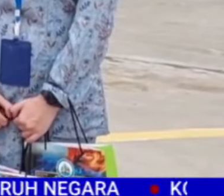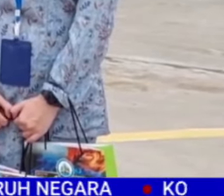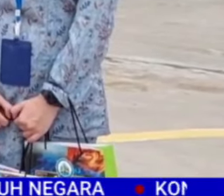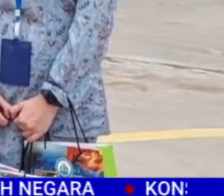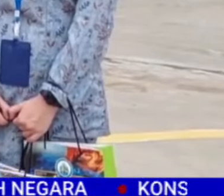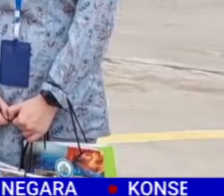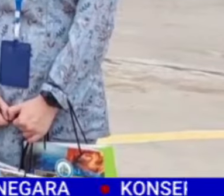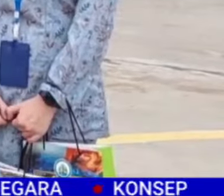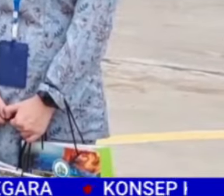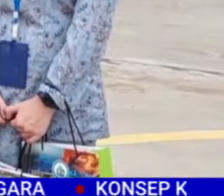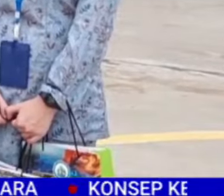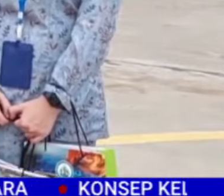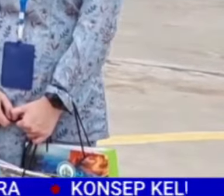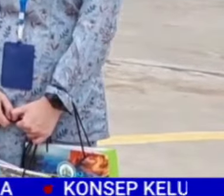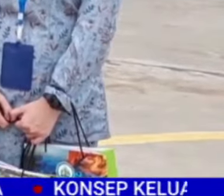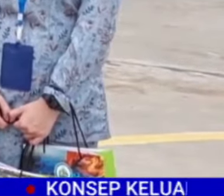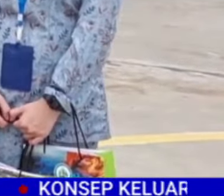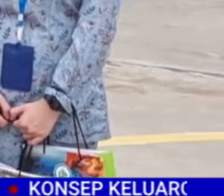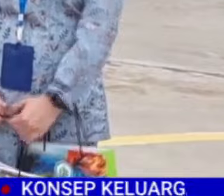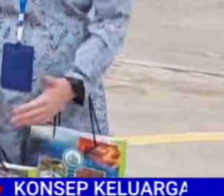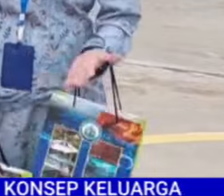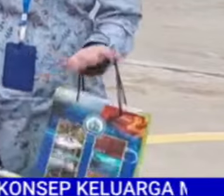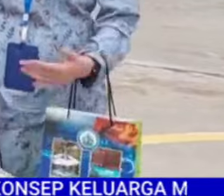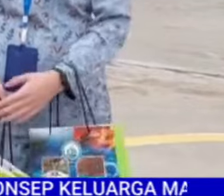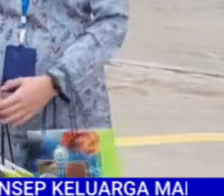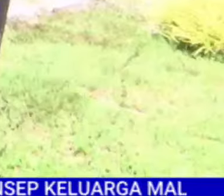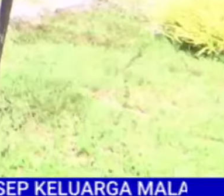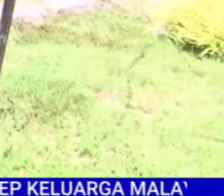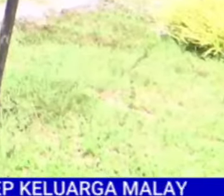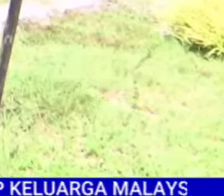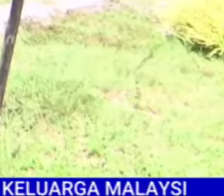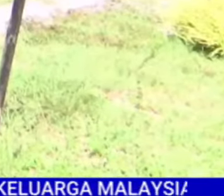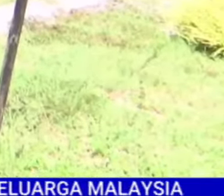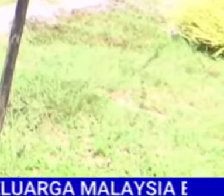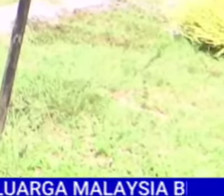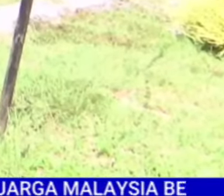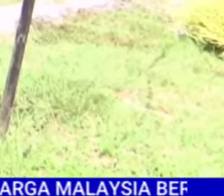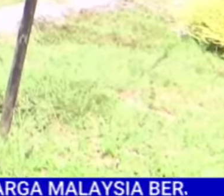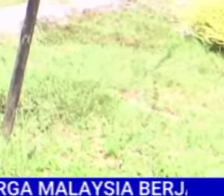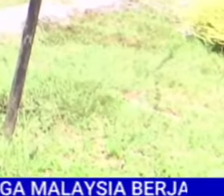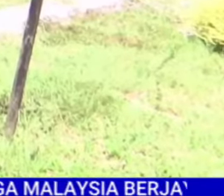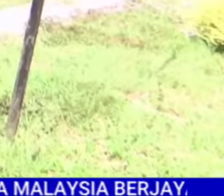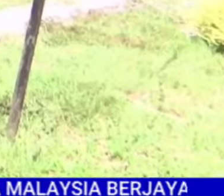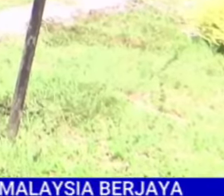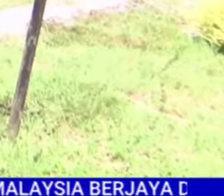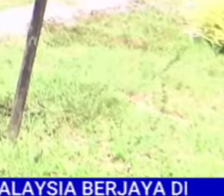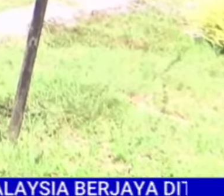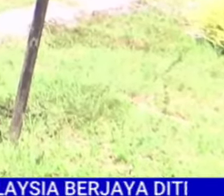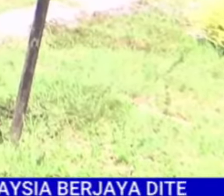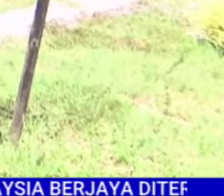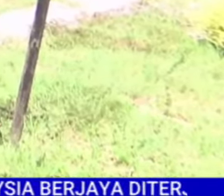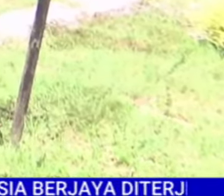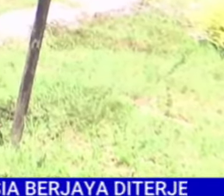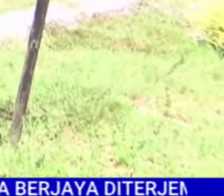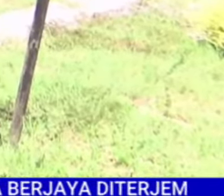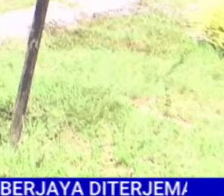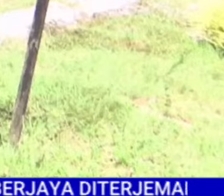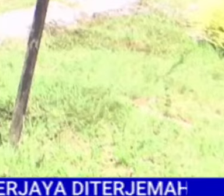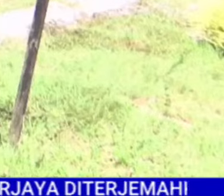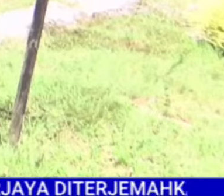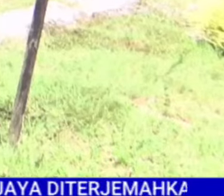Hari Kebangsaan kepada seluruh rakyat Malaysia. Selamat Hari Merdeka pada tahun ini,